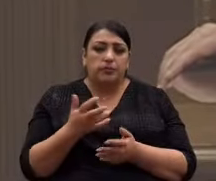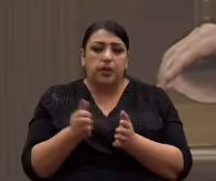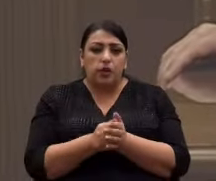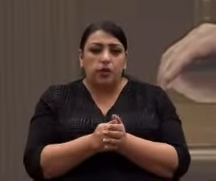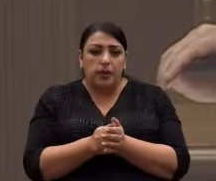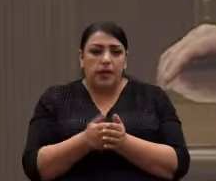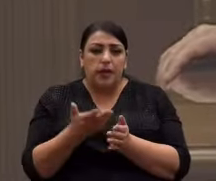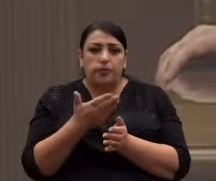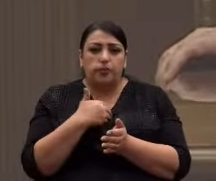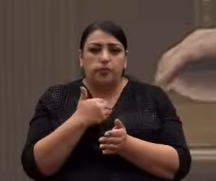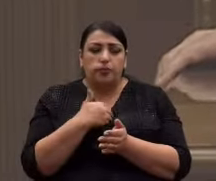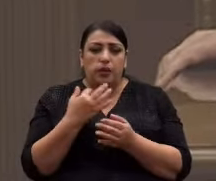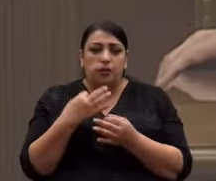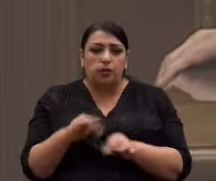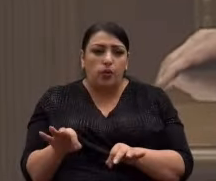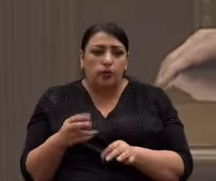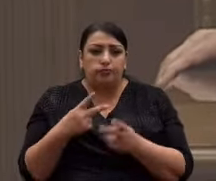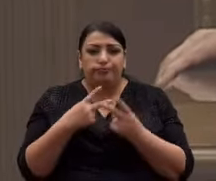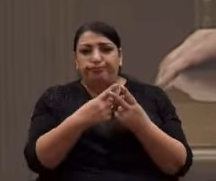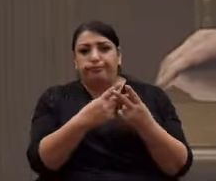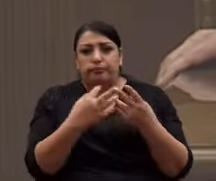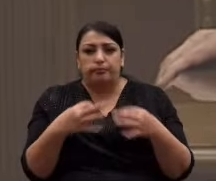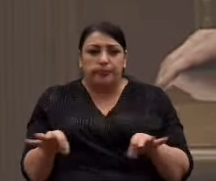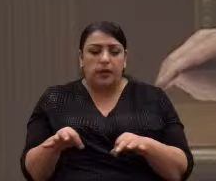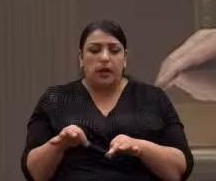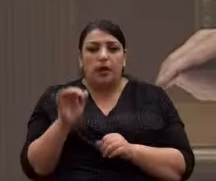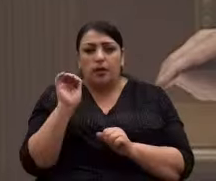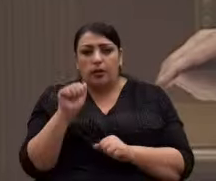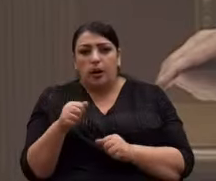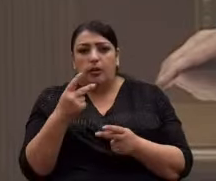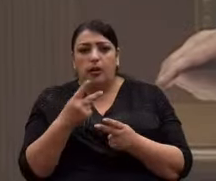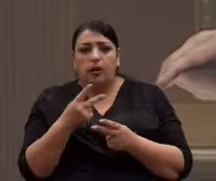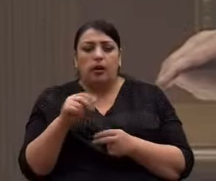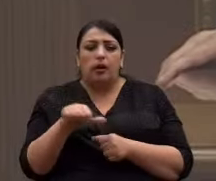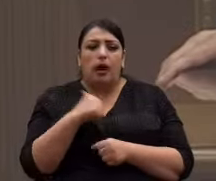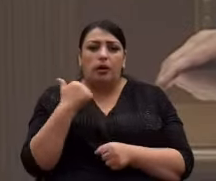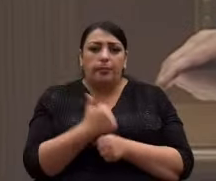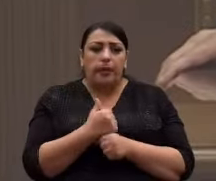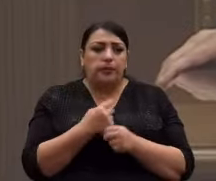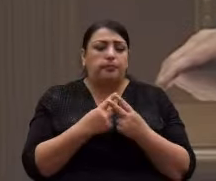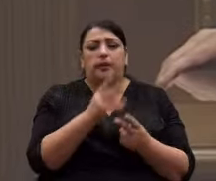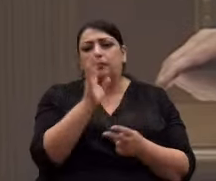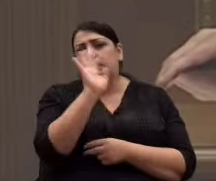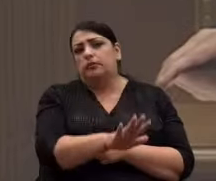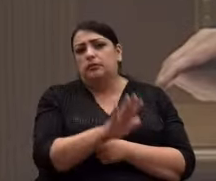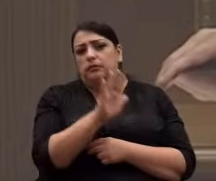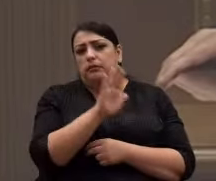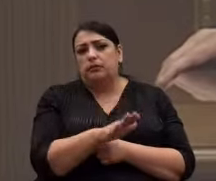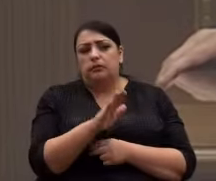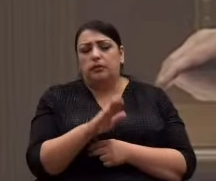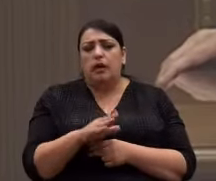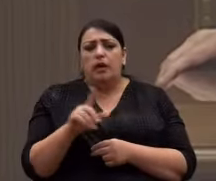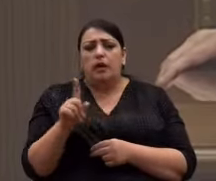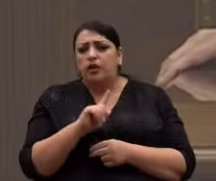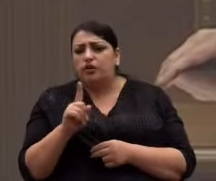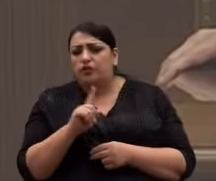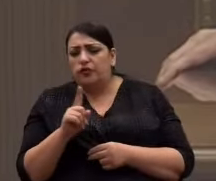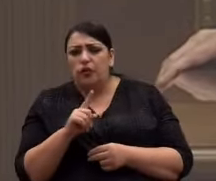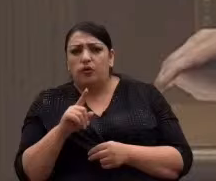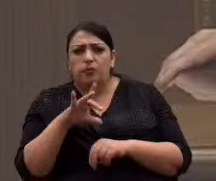են, տարիներով կարող է քաղաքապետ պահեն բերդում, առանց որևէ հիմքի,